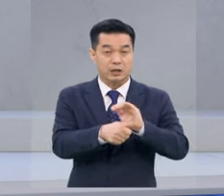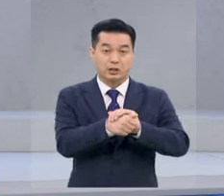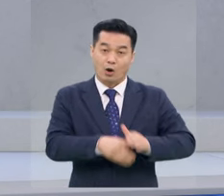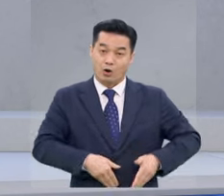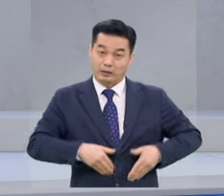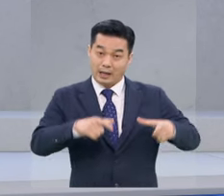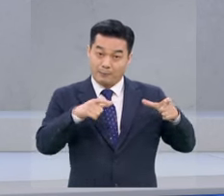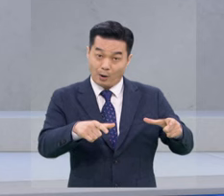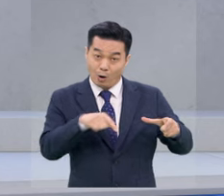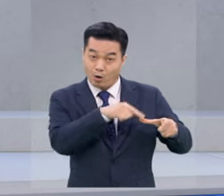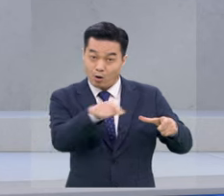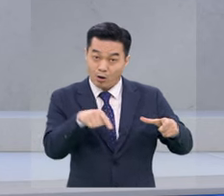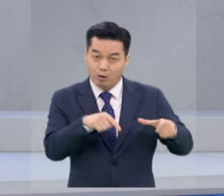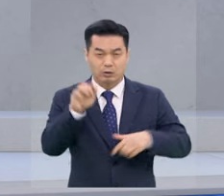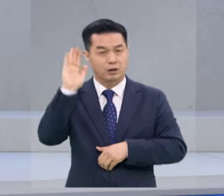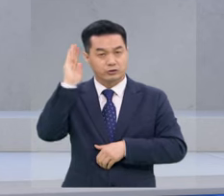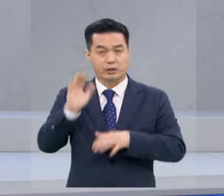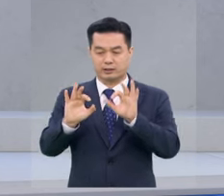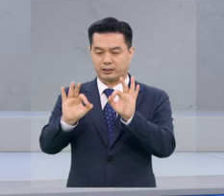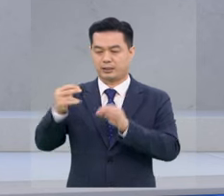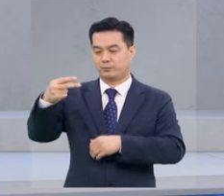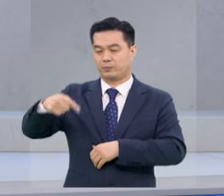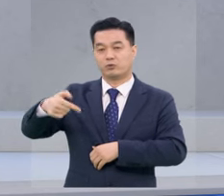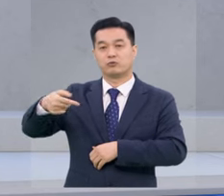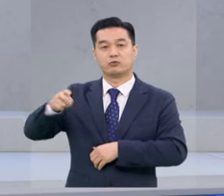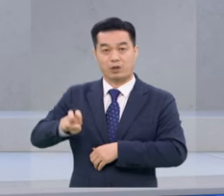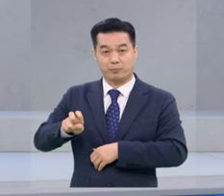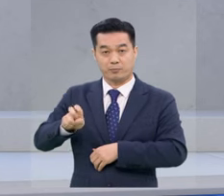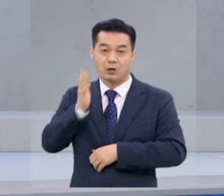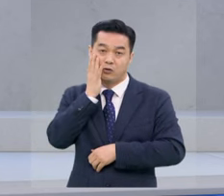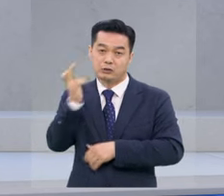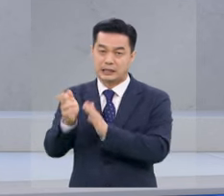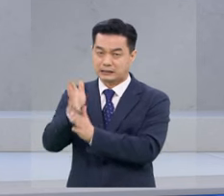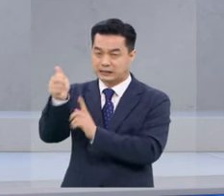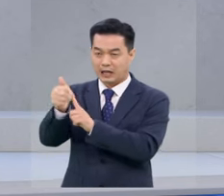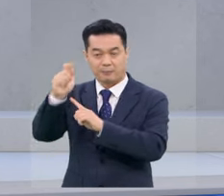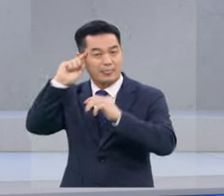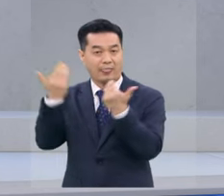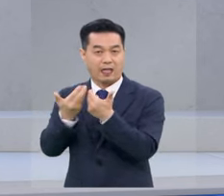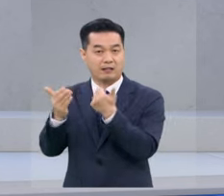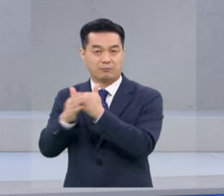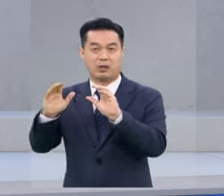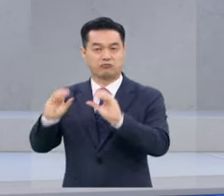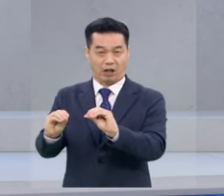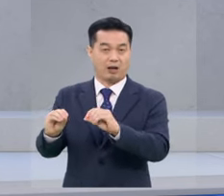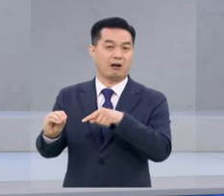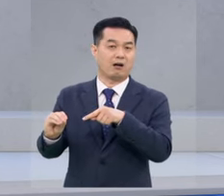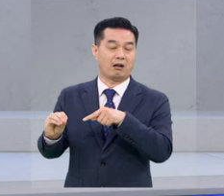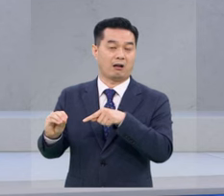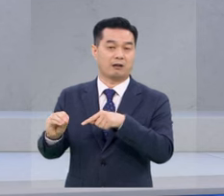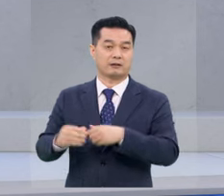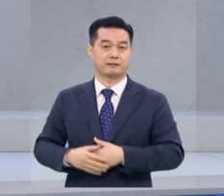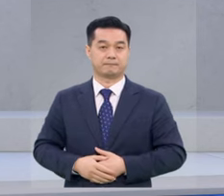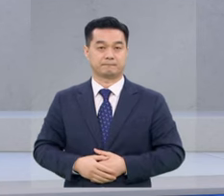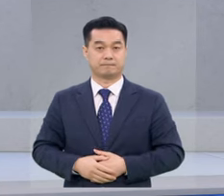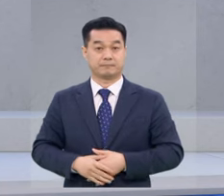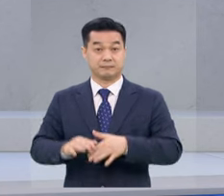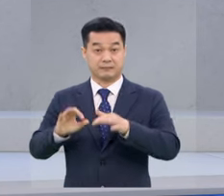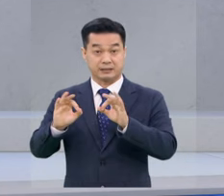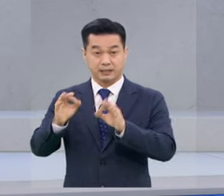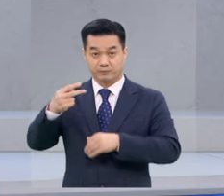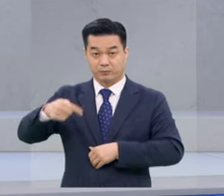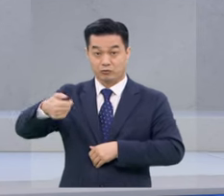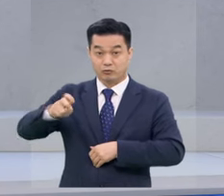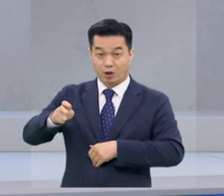그랜드 메가 시티가 최근 김두겸 울산 시장의 반대로 무기한 중단을 선언했습니다 김 시장은